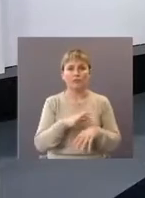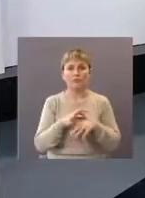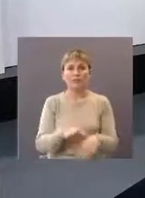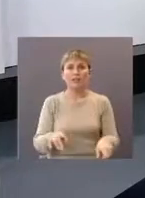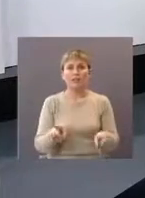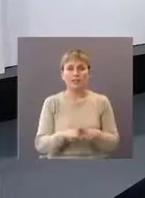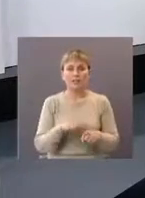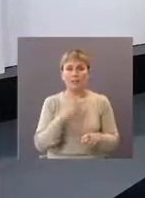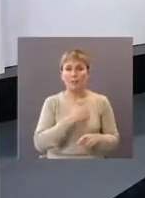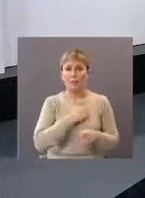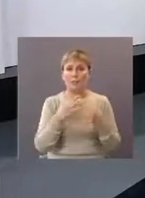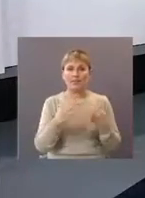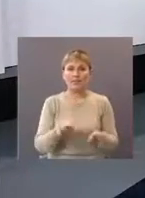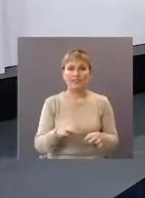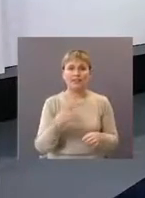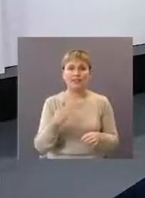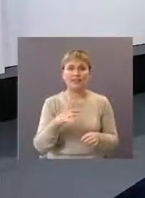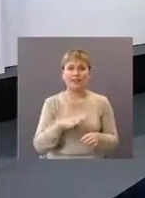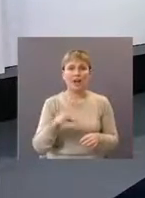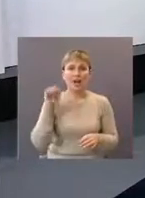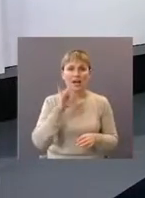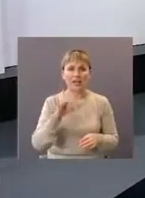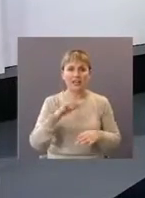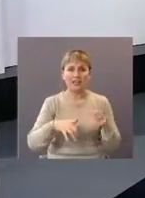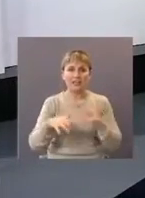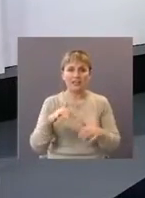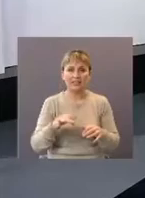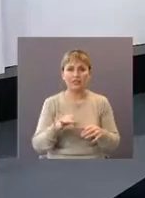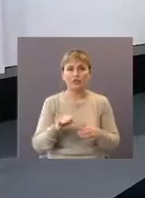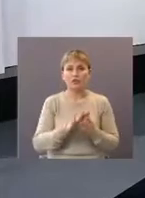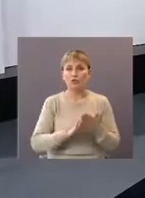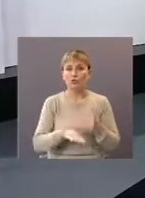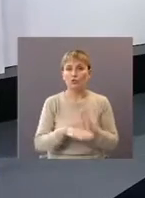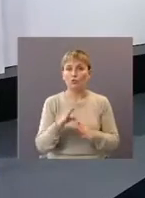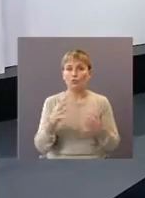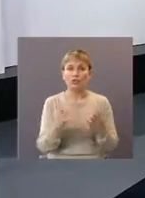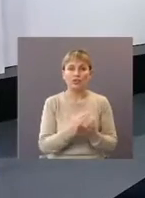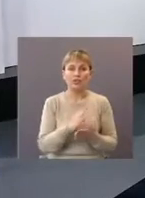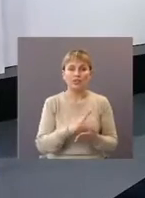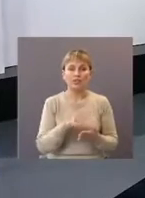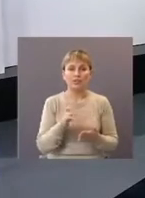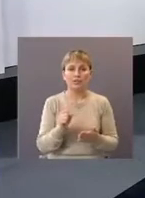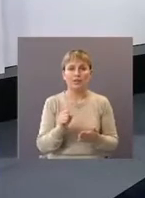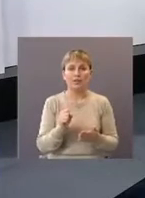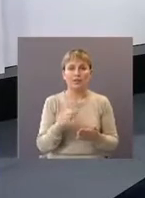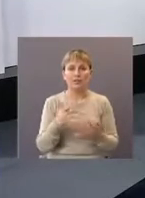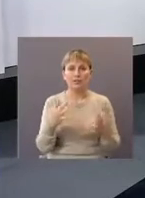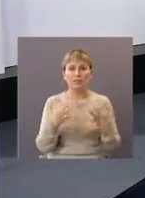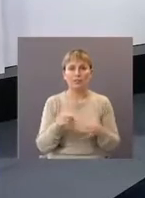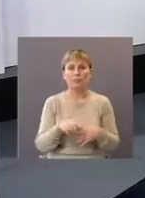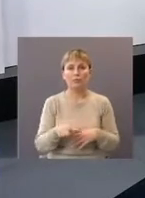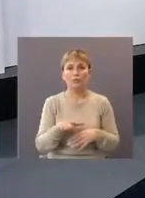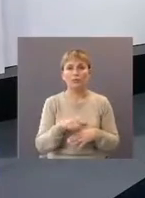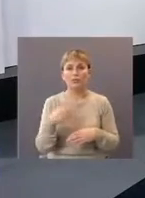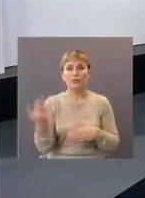таких помилований. Одни рылись в архивах, другие издания не нашли ничего лучше, как сослаться на Википедию. По пути ни тех,